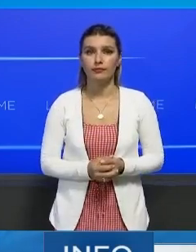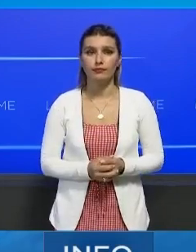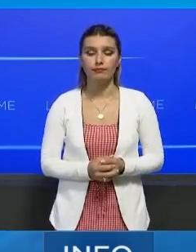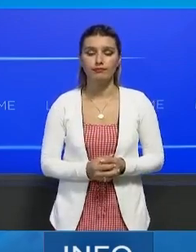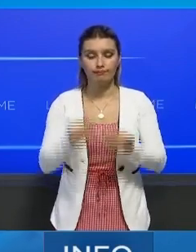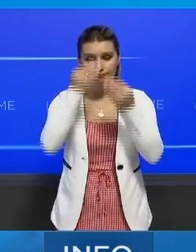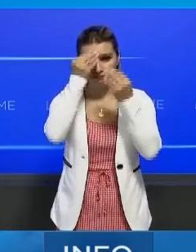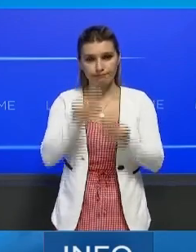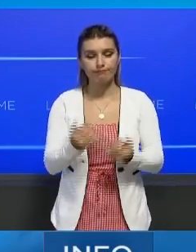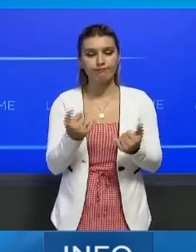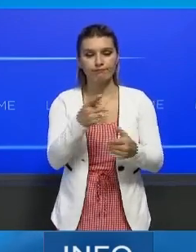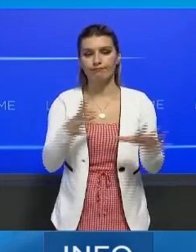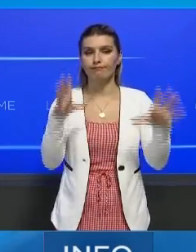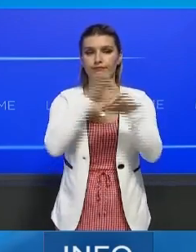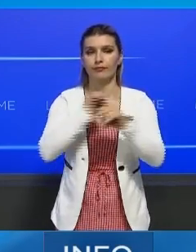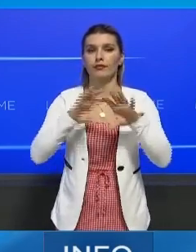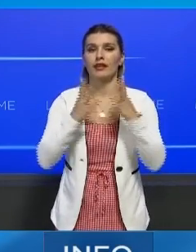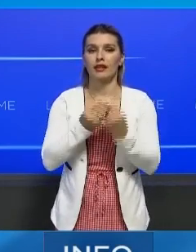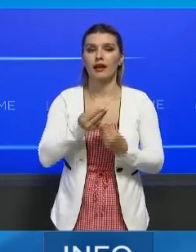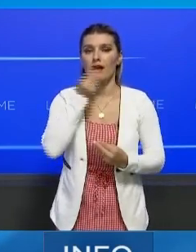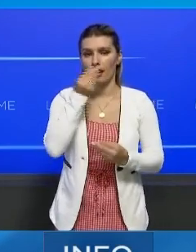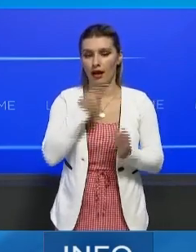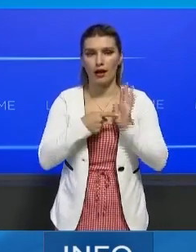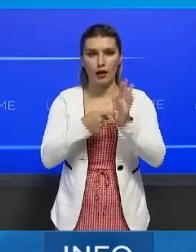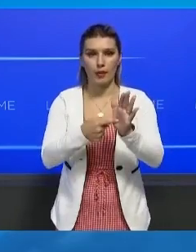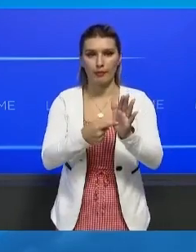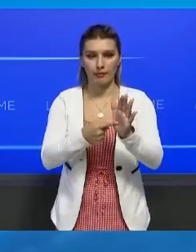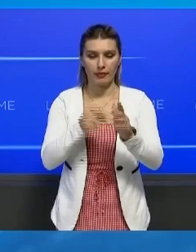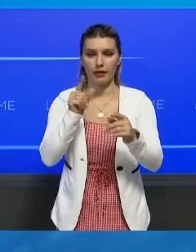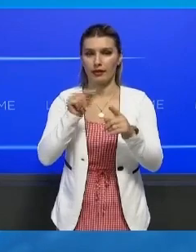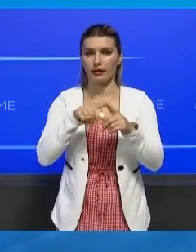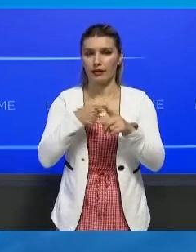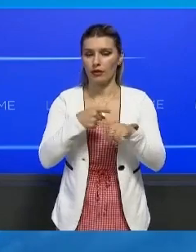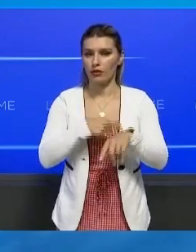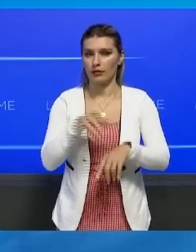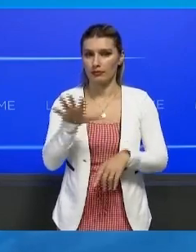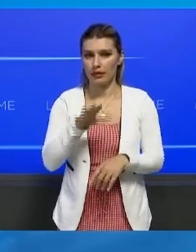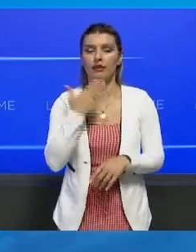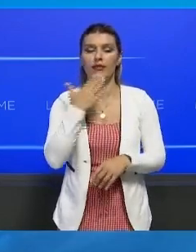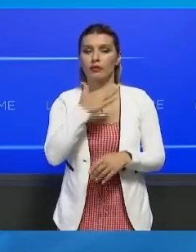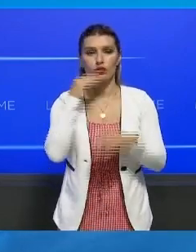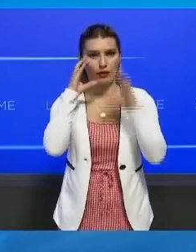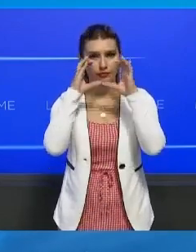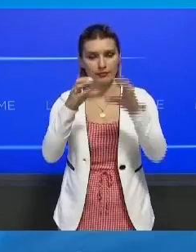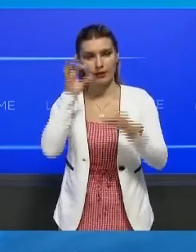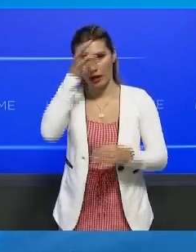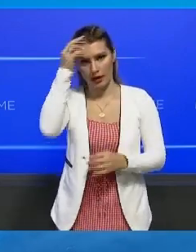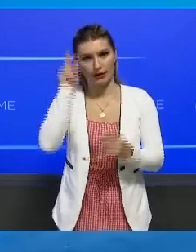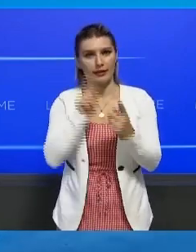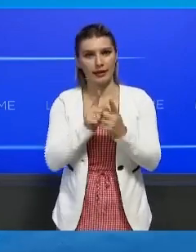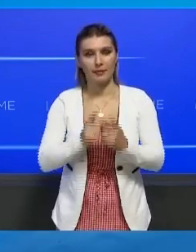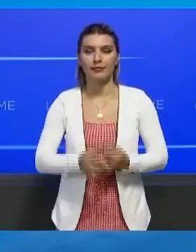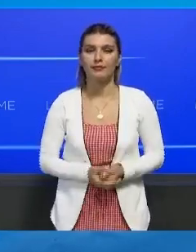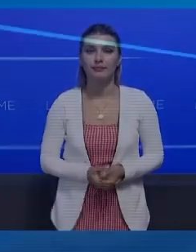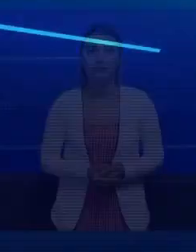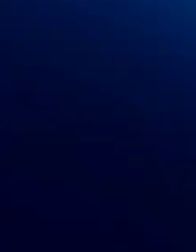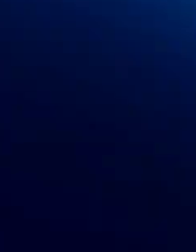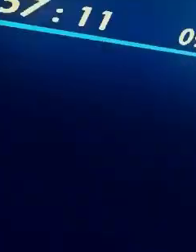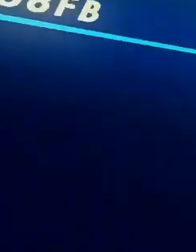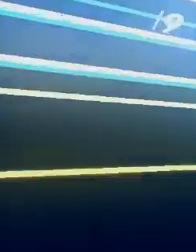Të ndëruar shikues, me kaq po përfundoi magazinën informative Info Plus. Miru pafshim të hënën në vikend të këndshëm.